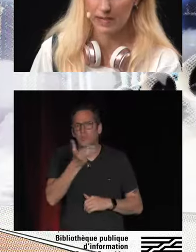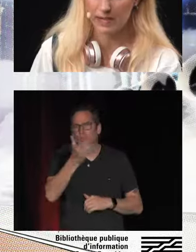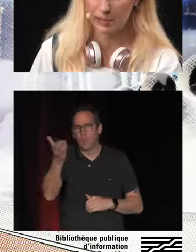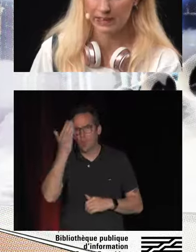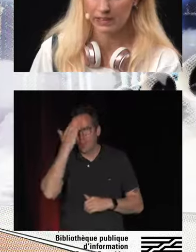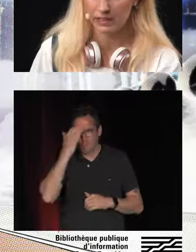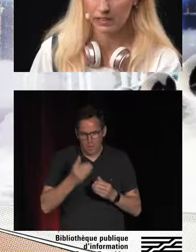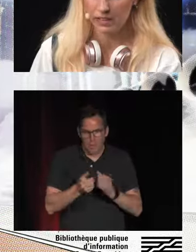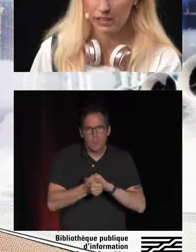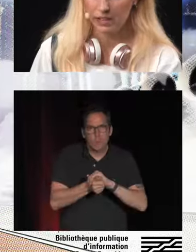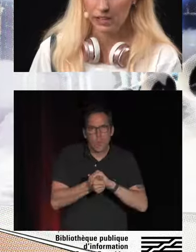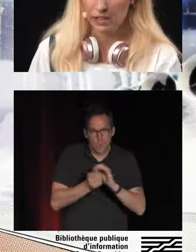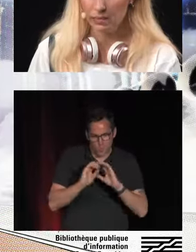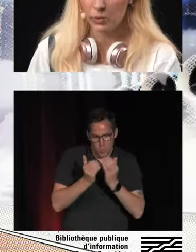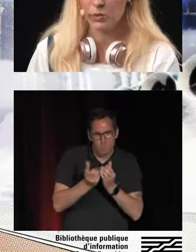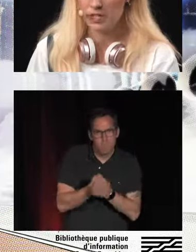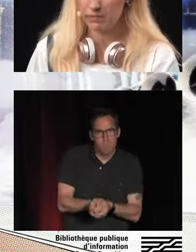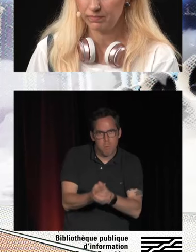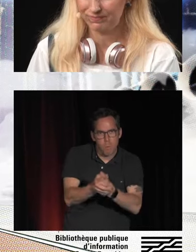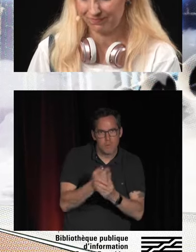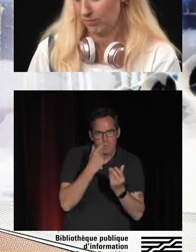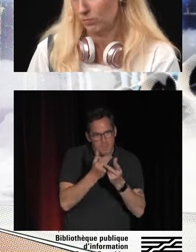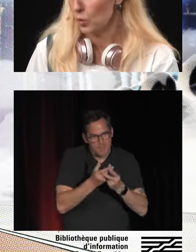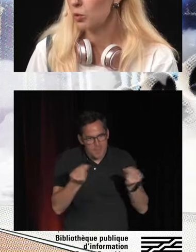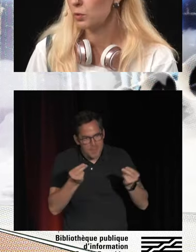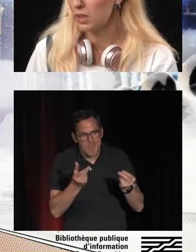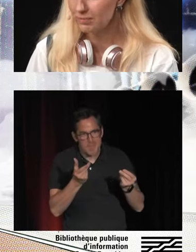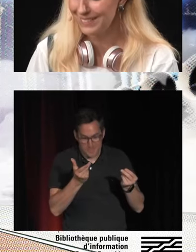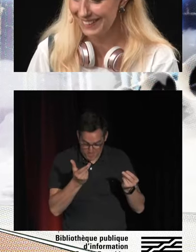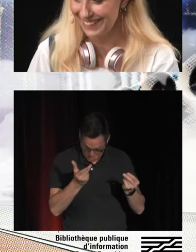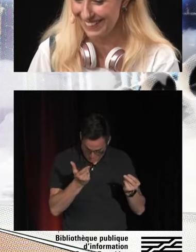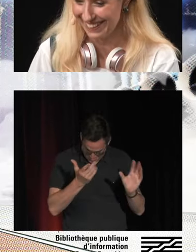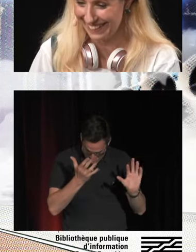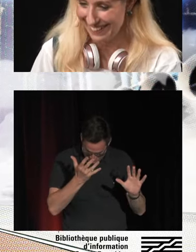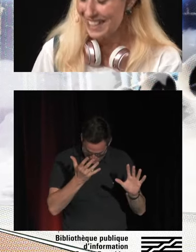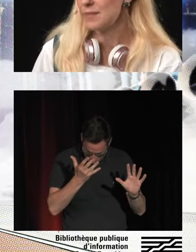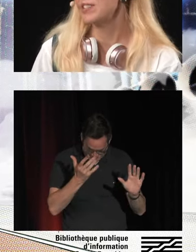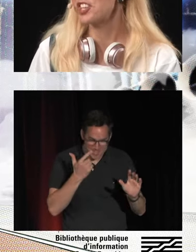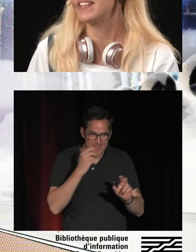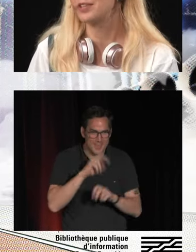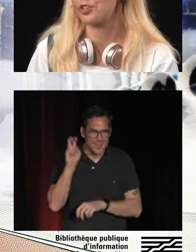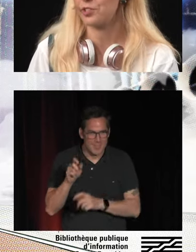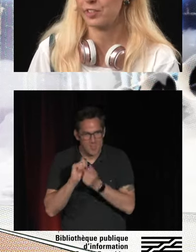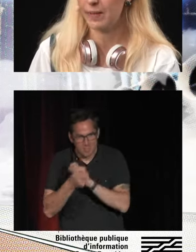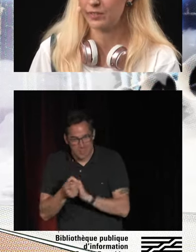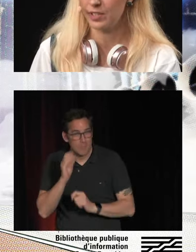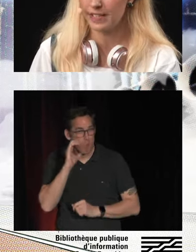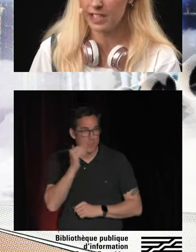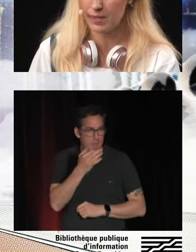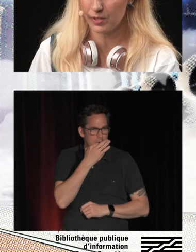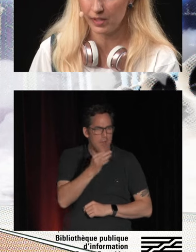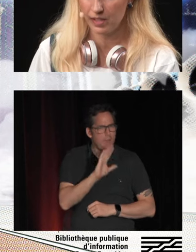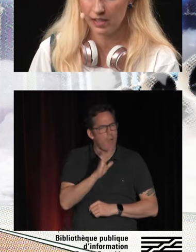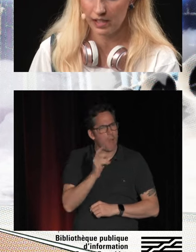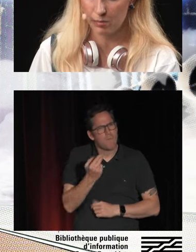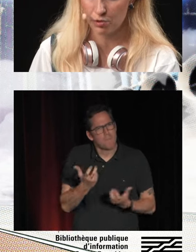les carapaces, les bananes. Mais donc, il y a aussi... Non, une autre fois. C'est pour ça que j'avais dit que je ferais pas des trucs